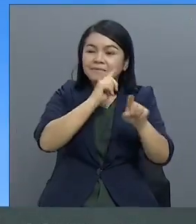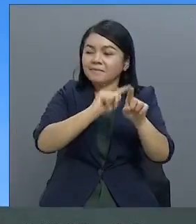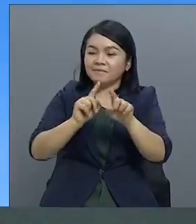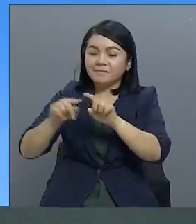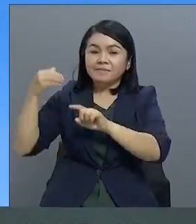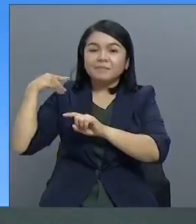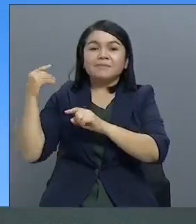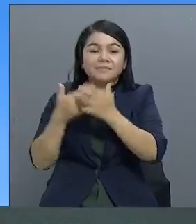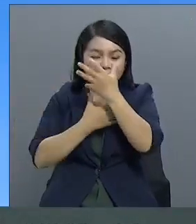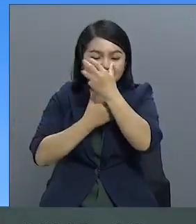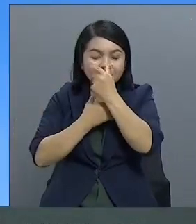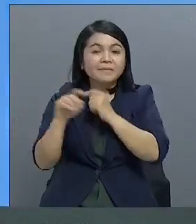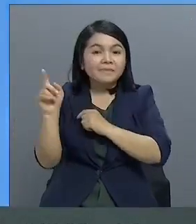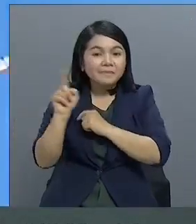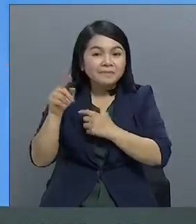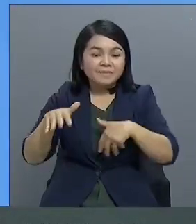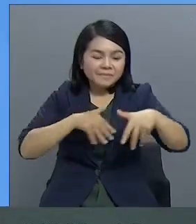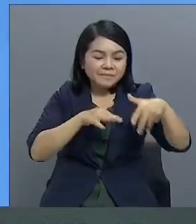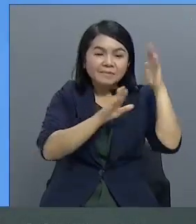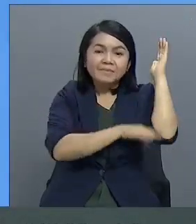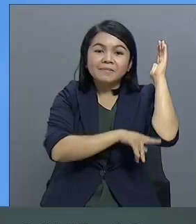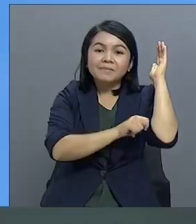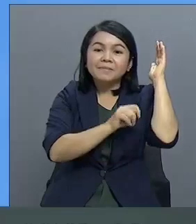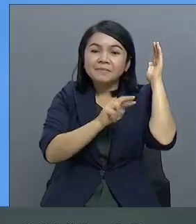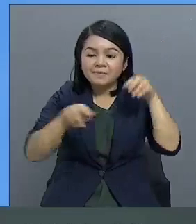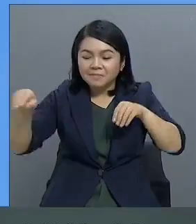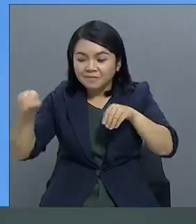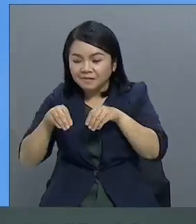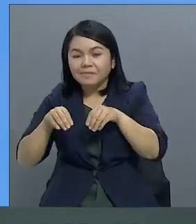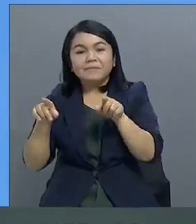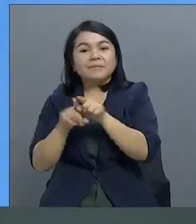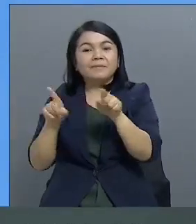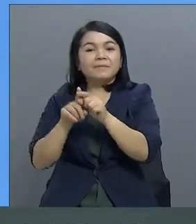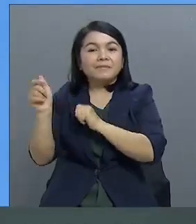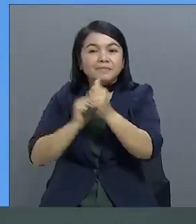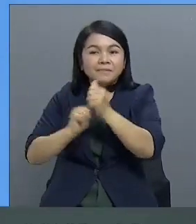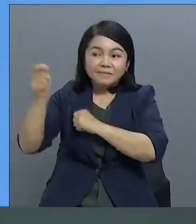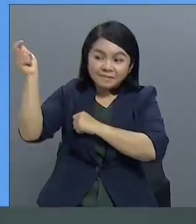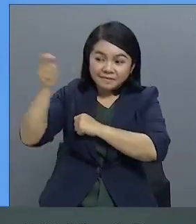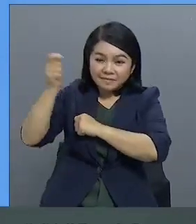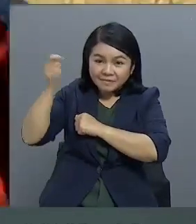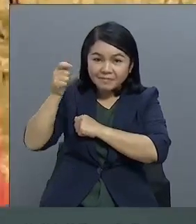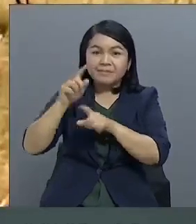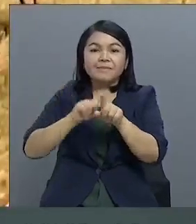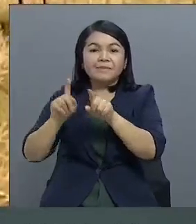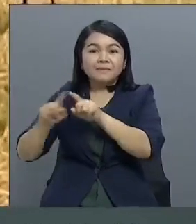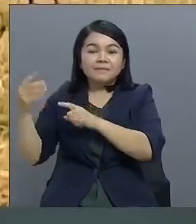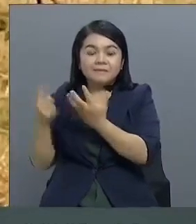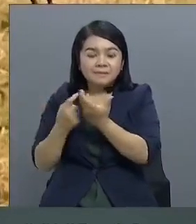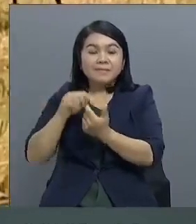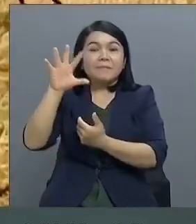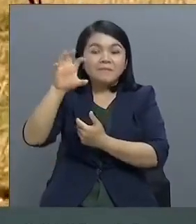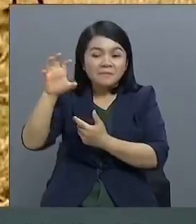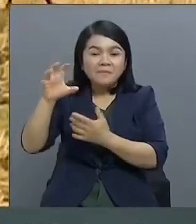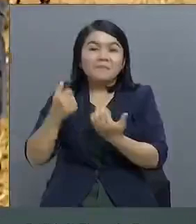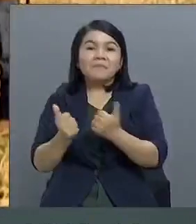นนี้ก็มีผู้สนใจนำว่าวทั้งในพื้นที่จังหวัดตรังและจังหวัดใกล้เคียงครับเข้าร่วมทำการแข่งขันกว่า500ตัวแล้วแล้วก็ยังมีนักท่อง